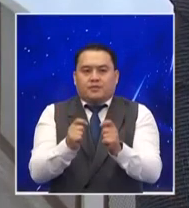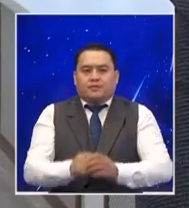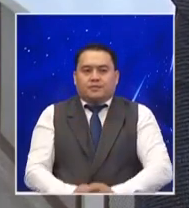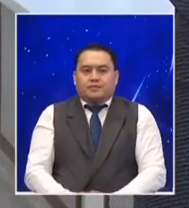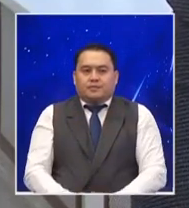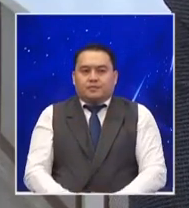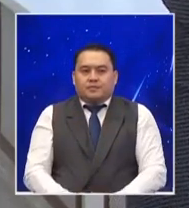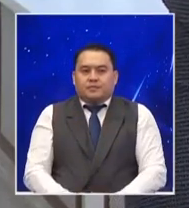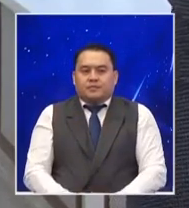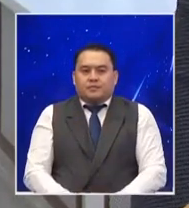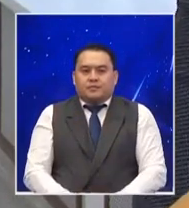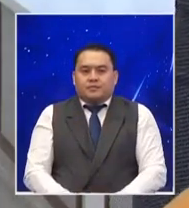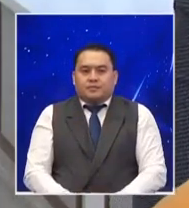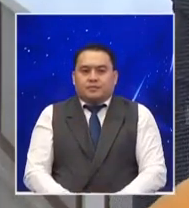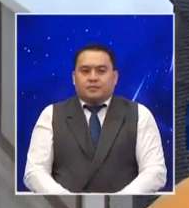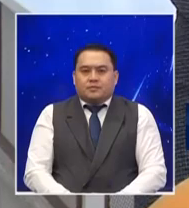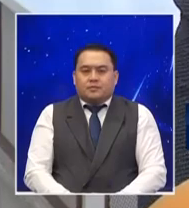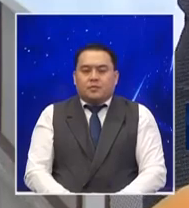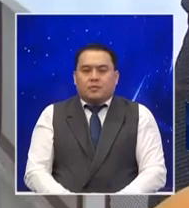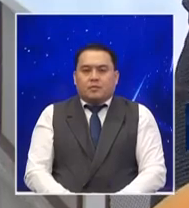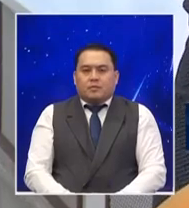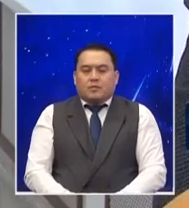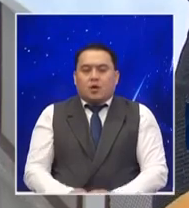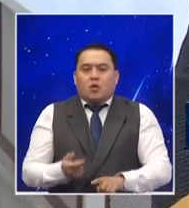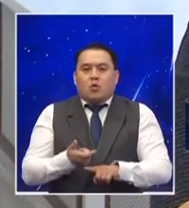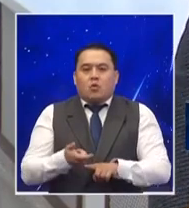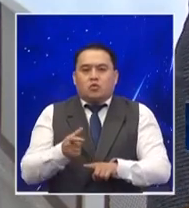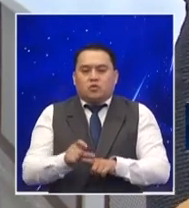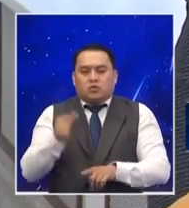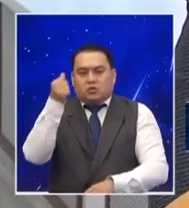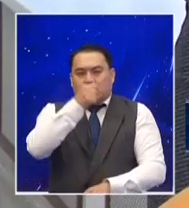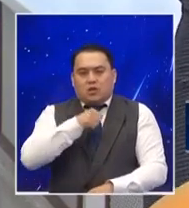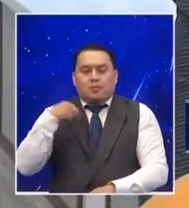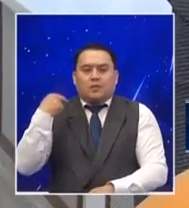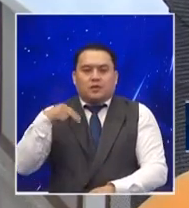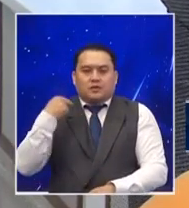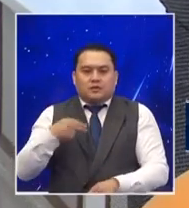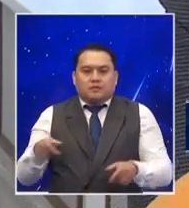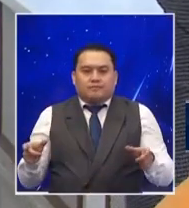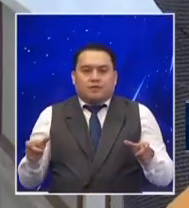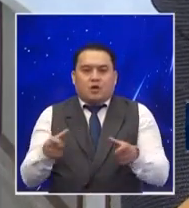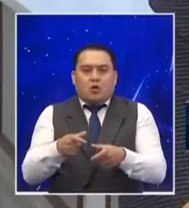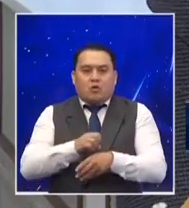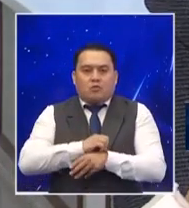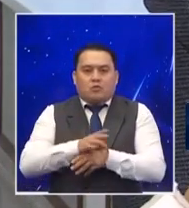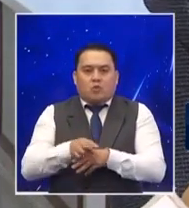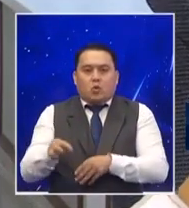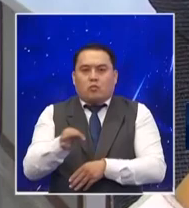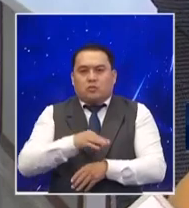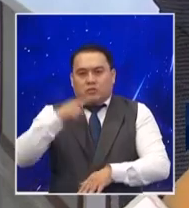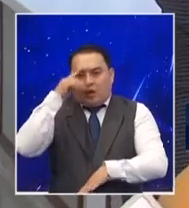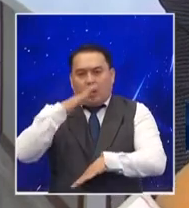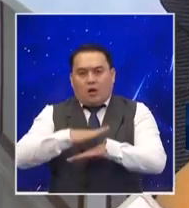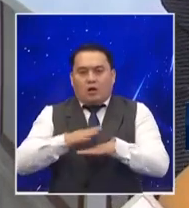Осы биылғы жылғы пандемияға қатысты президентіміздің қолдауымен, облыс әкімінің қолдауымен және